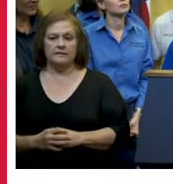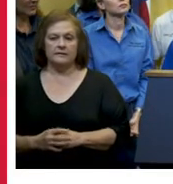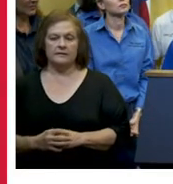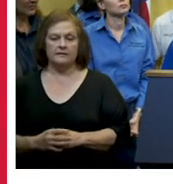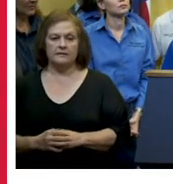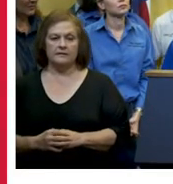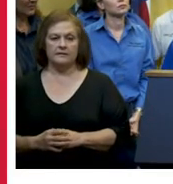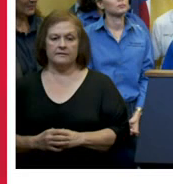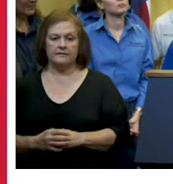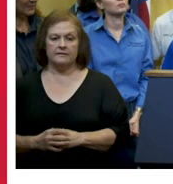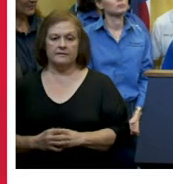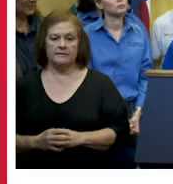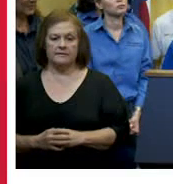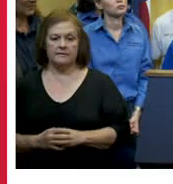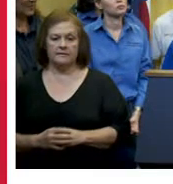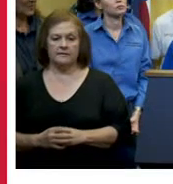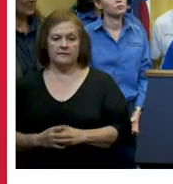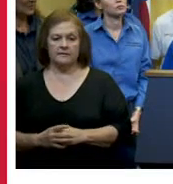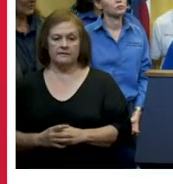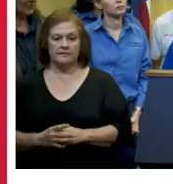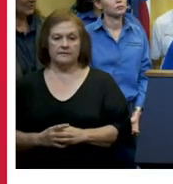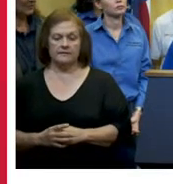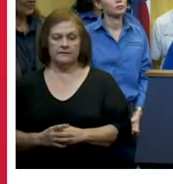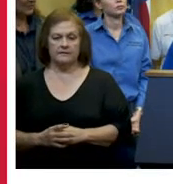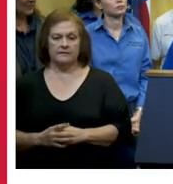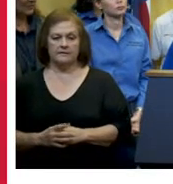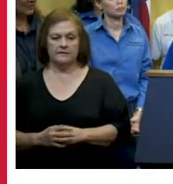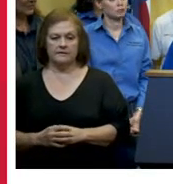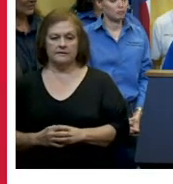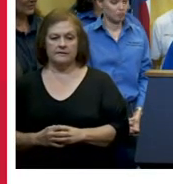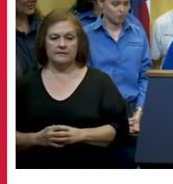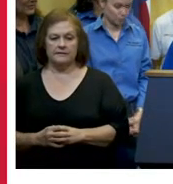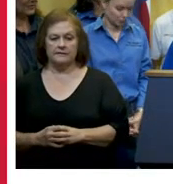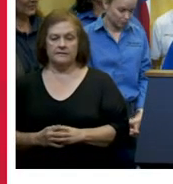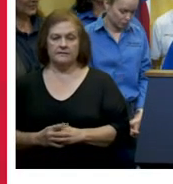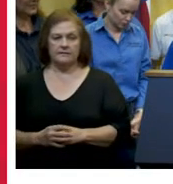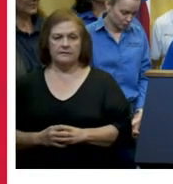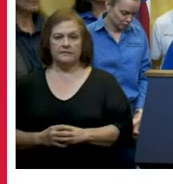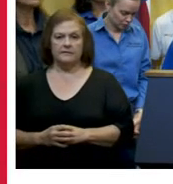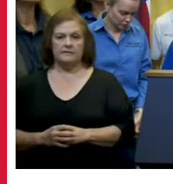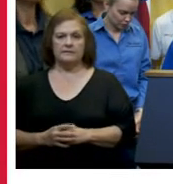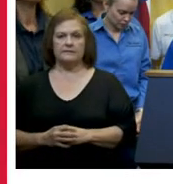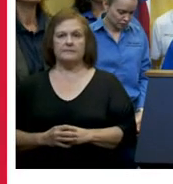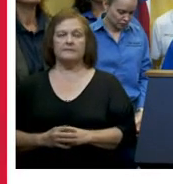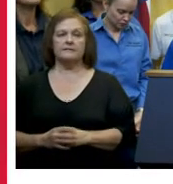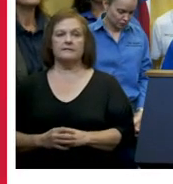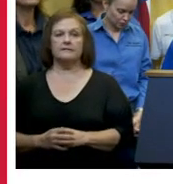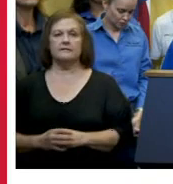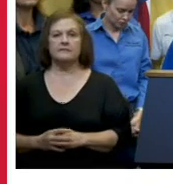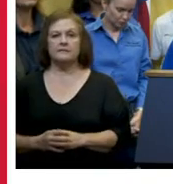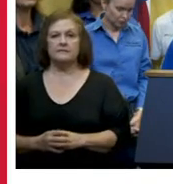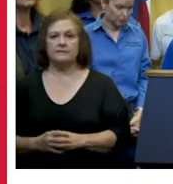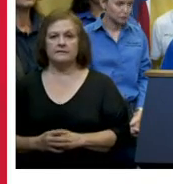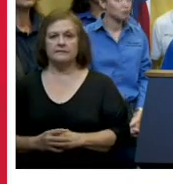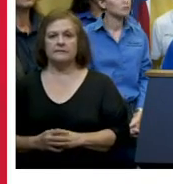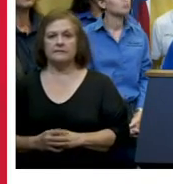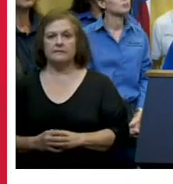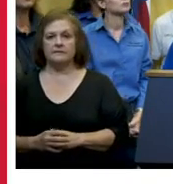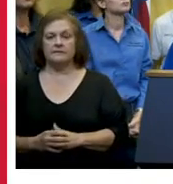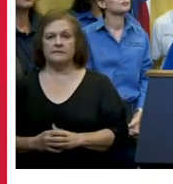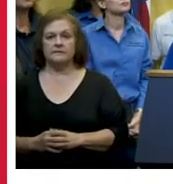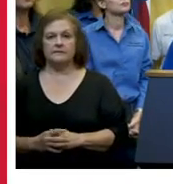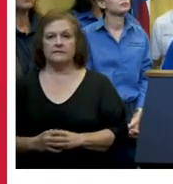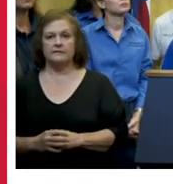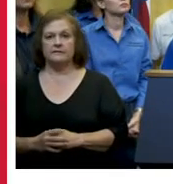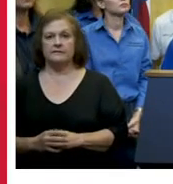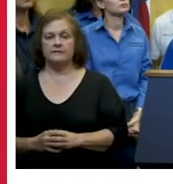bổ rối về những nhiều chuyện tại vì nhiều lần báo báo nó tới nó sẽ làm cho mình rất là bổ rối xin đi xin đi muốn khuyên quý